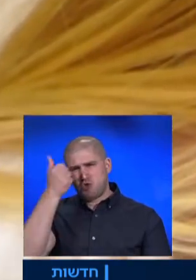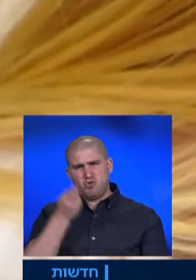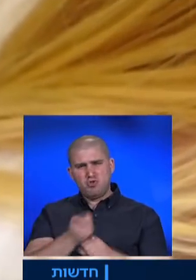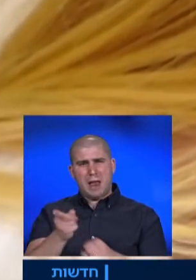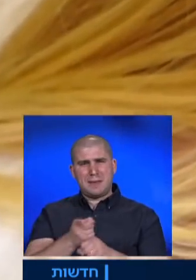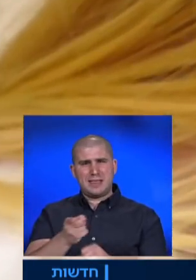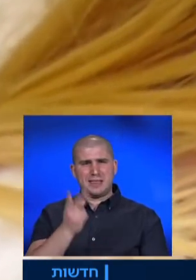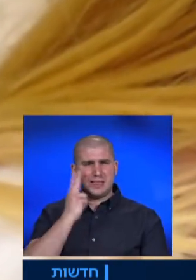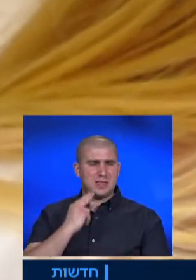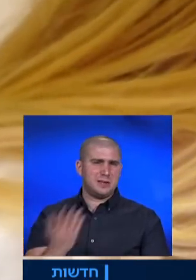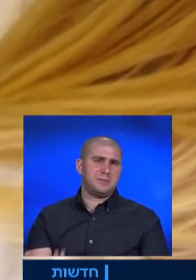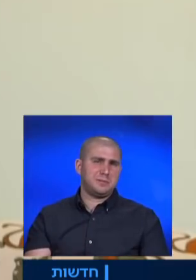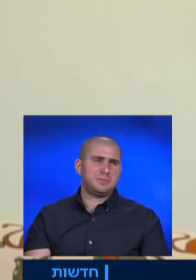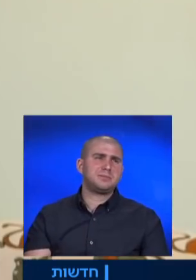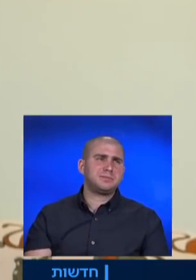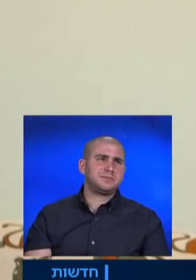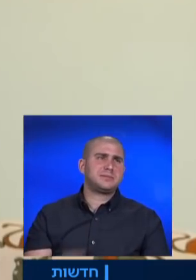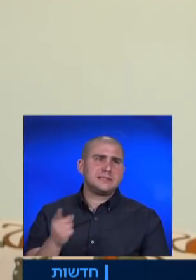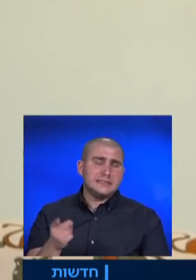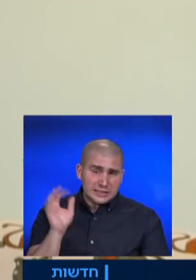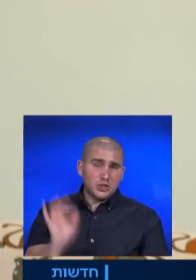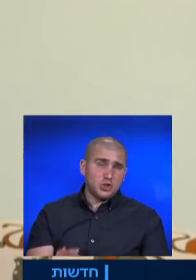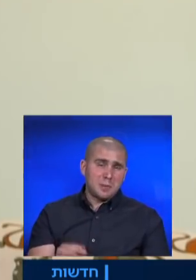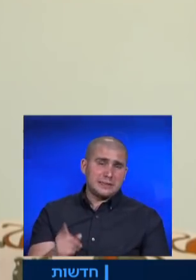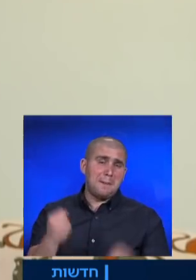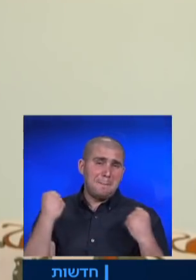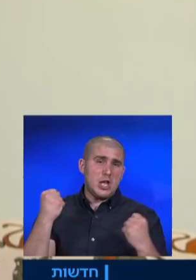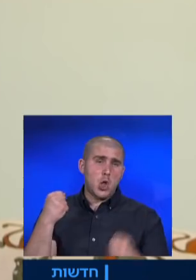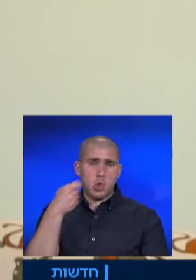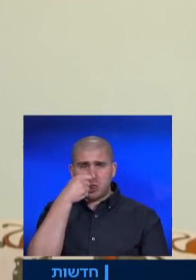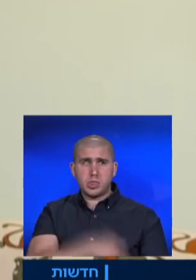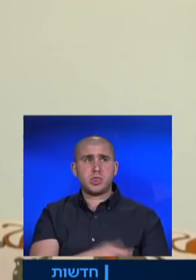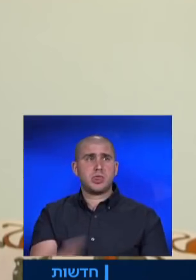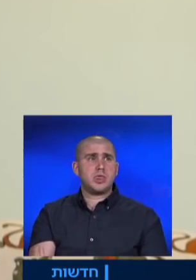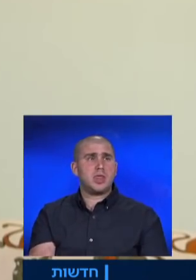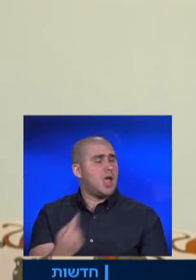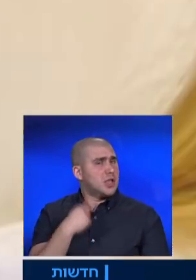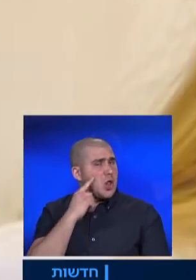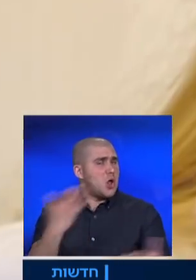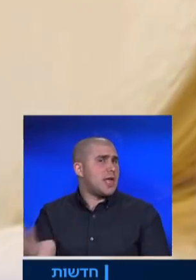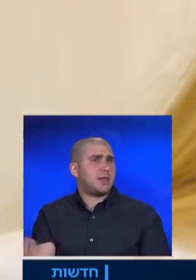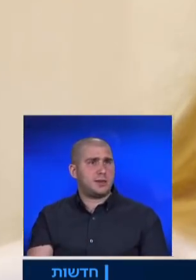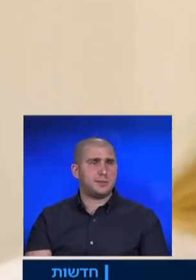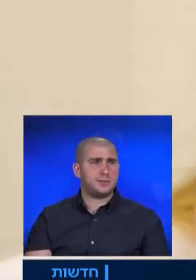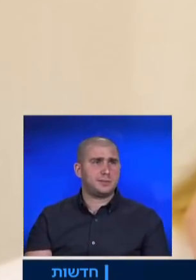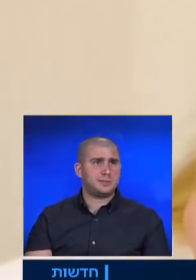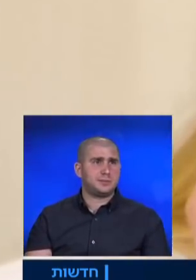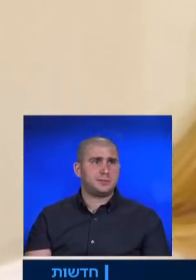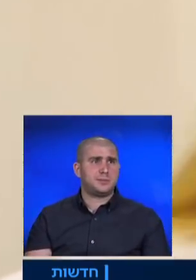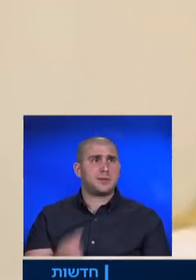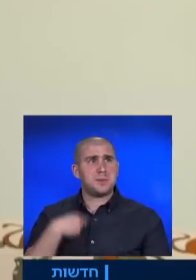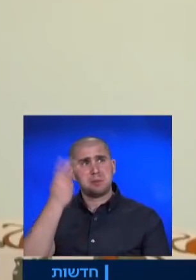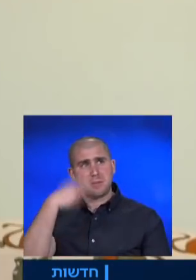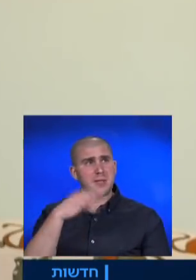הזה? זה שיימינג, זה בולינג, אני לא יודעת, ואני מבינה שבנות